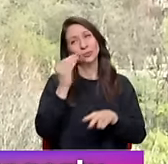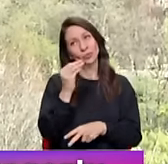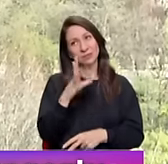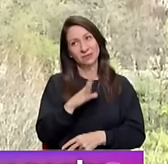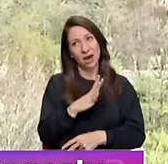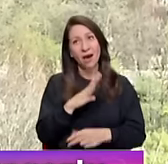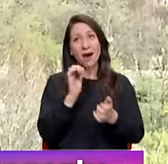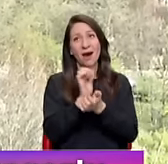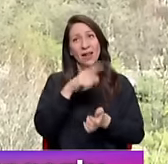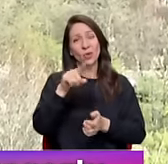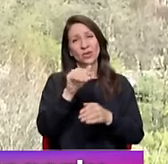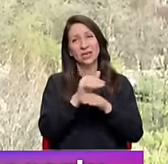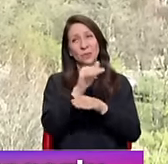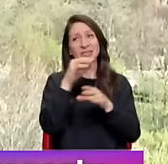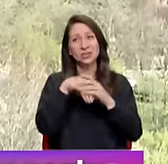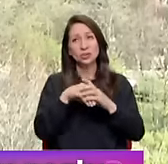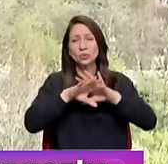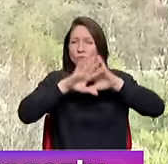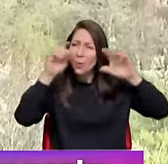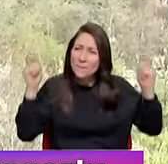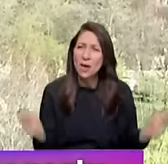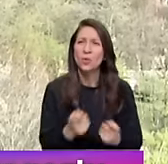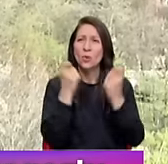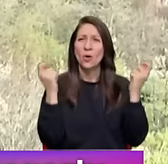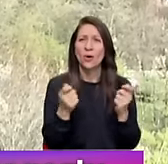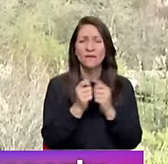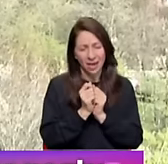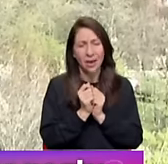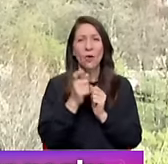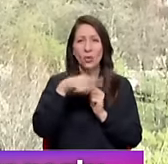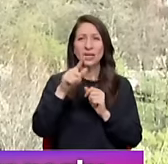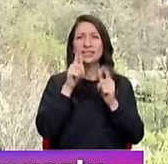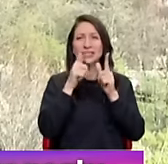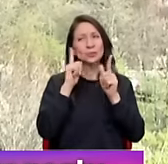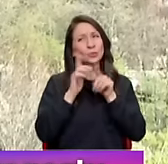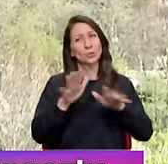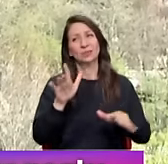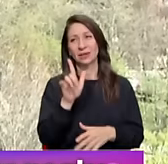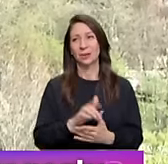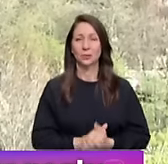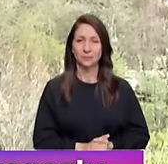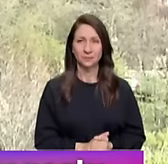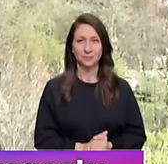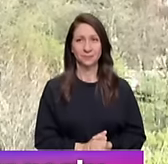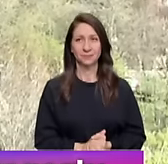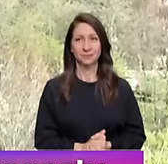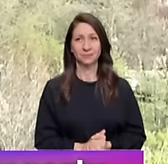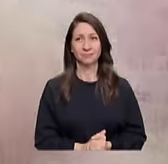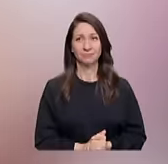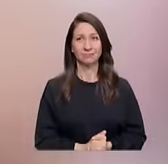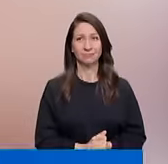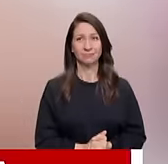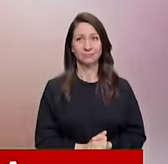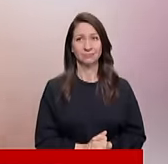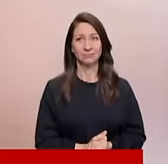var. Aileleri onları yaşatmak için çırpınıyor ve onların da sesinin duyulması gerekiyor.